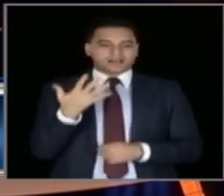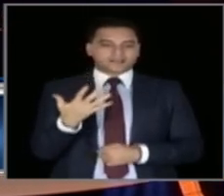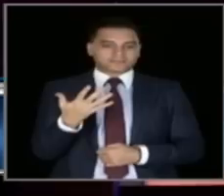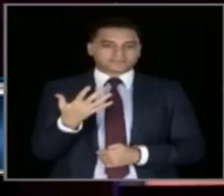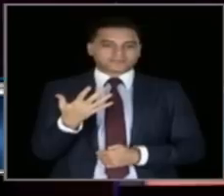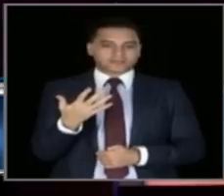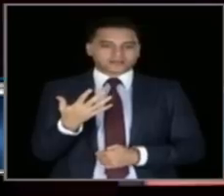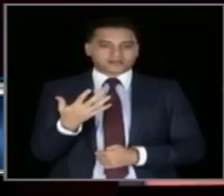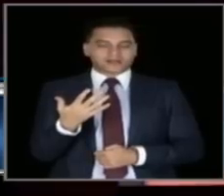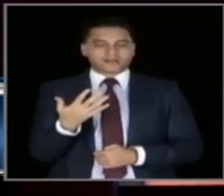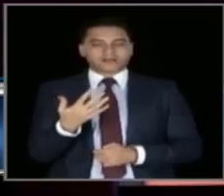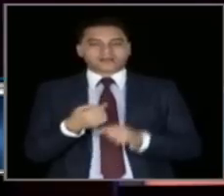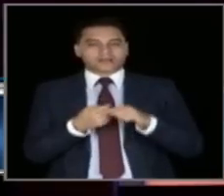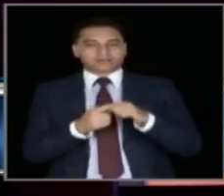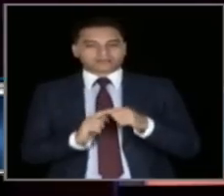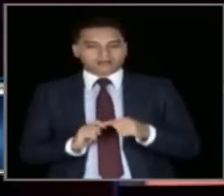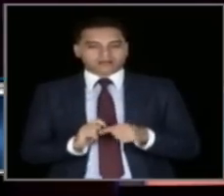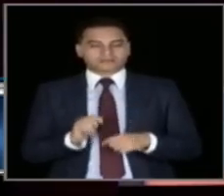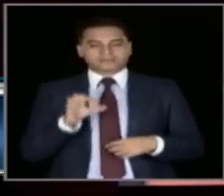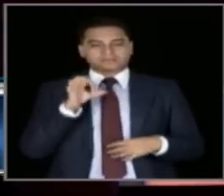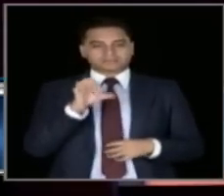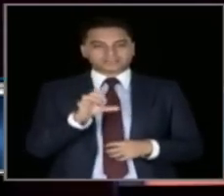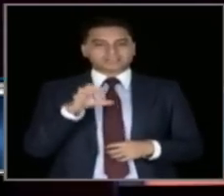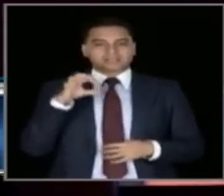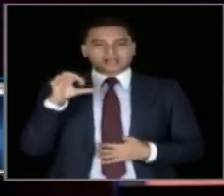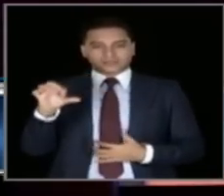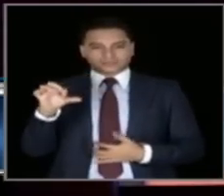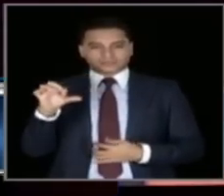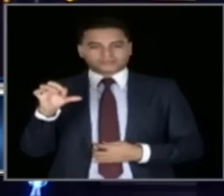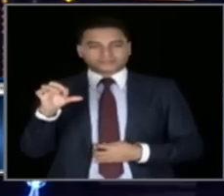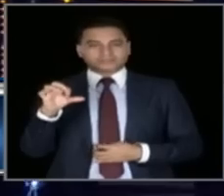18 في 5 ناقص